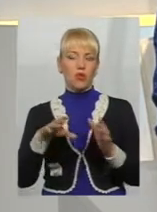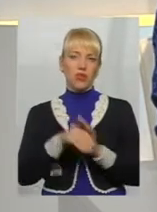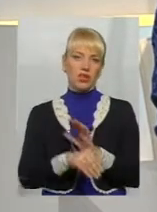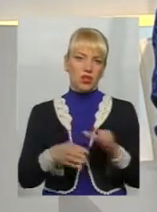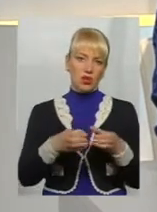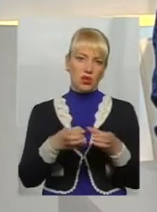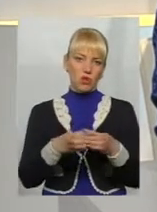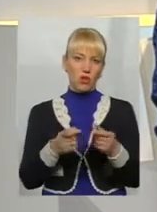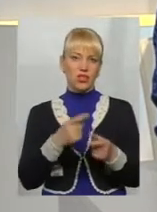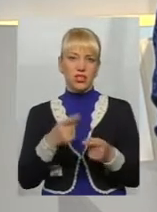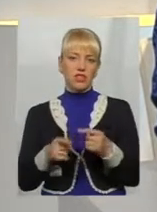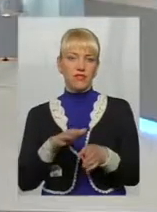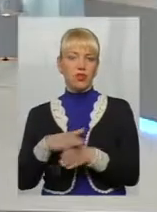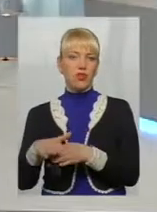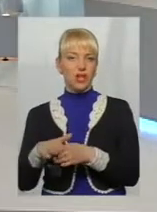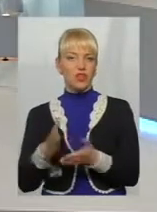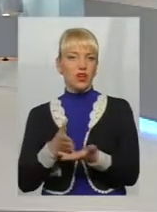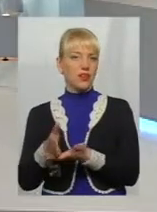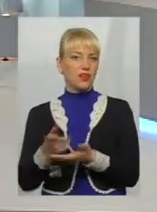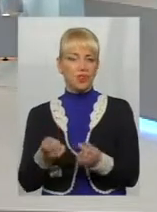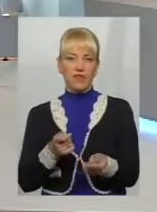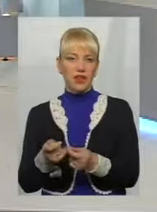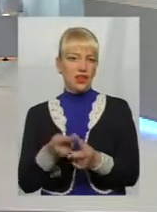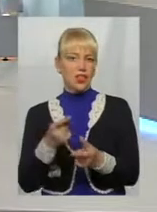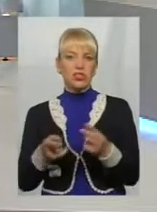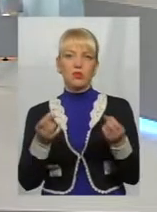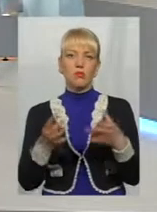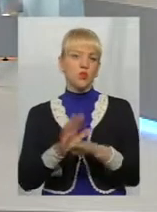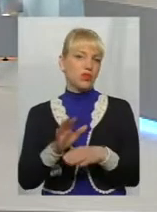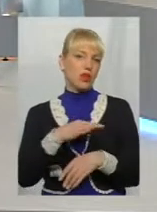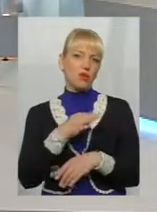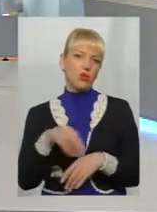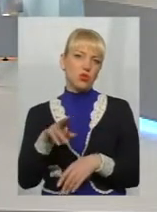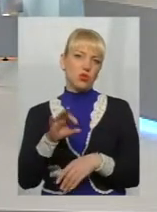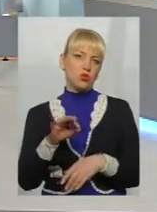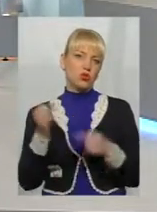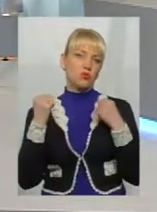то виконавча гілка влади, чи просто небайдужі до спорту люди?